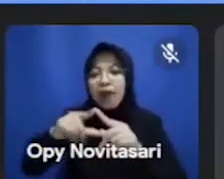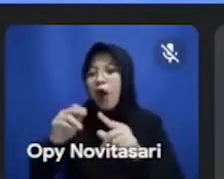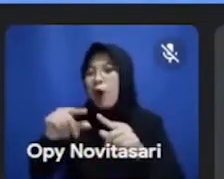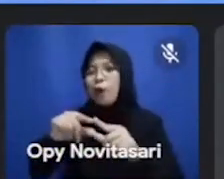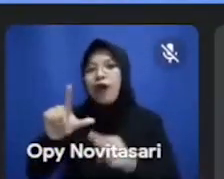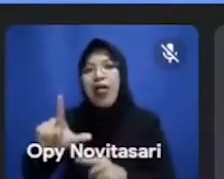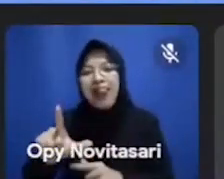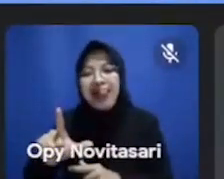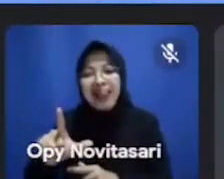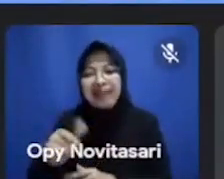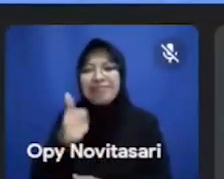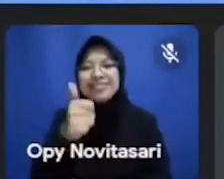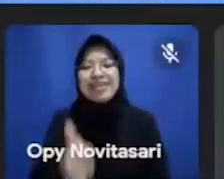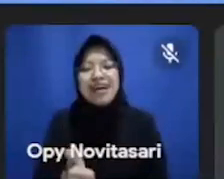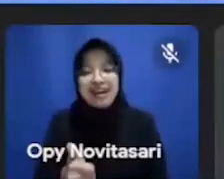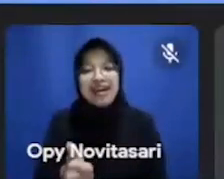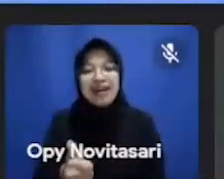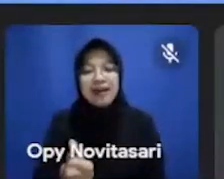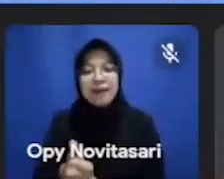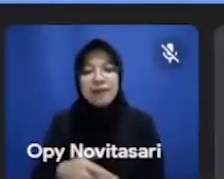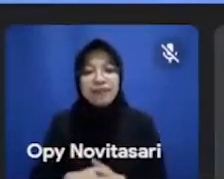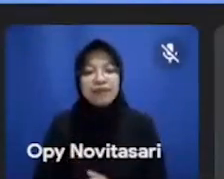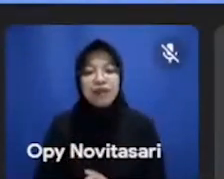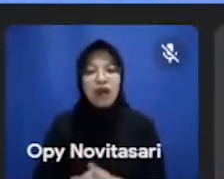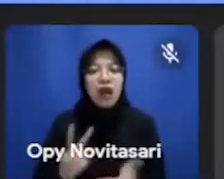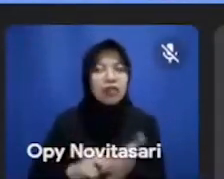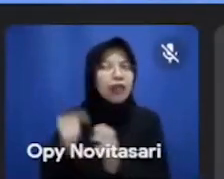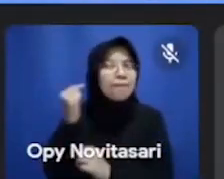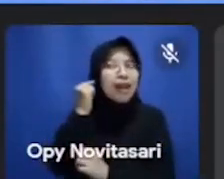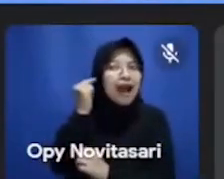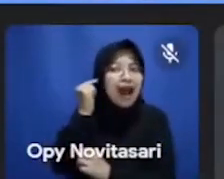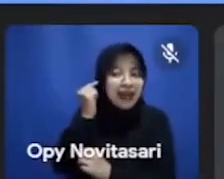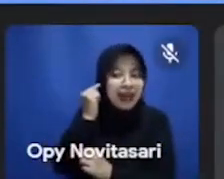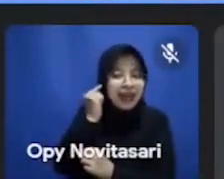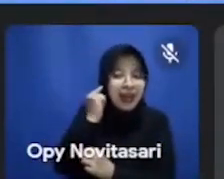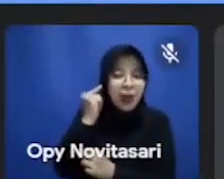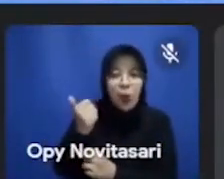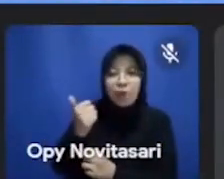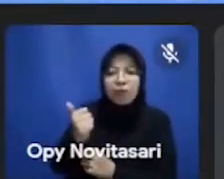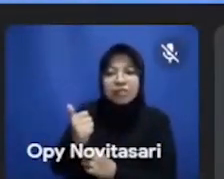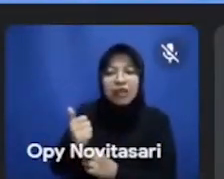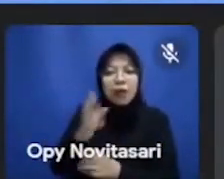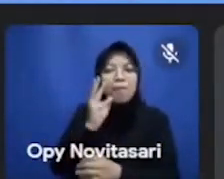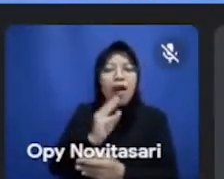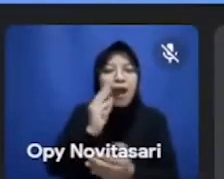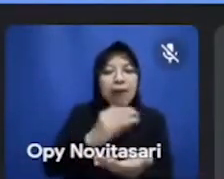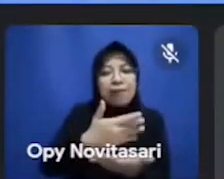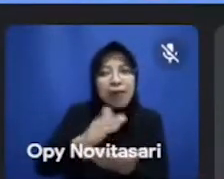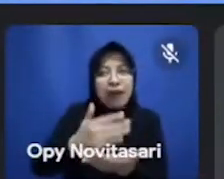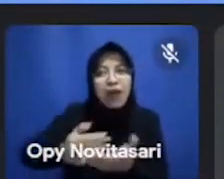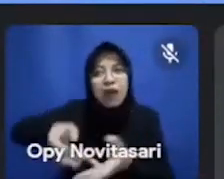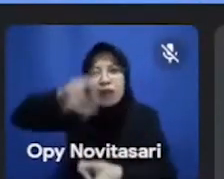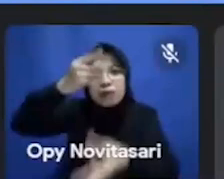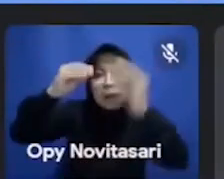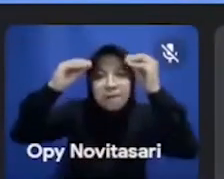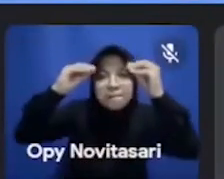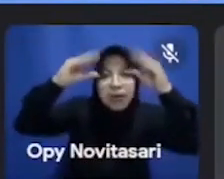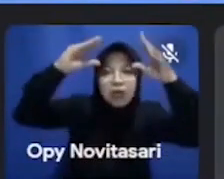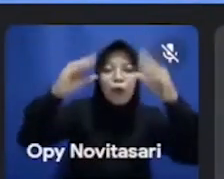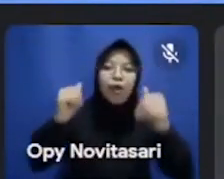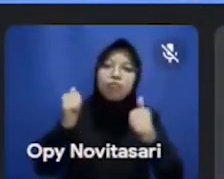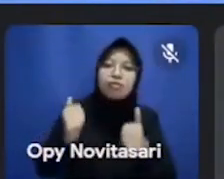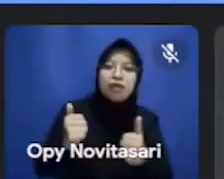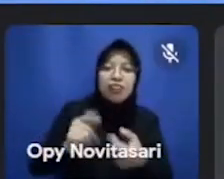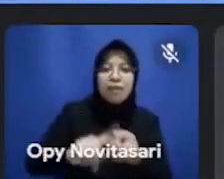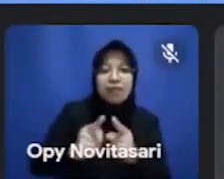supaya ee bisa juga dibagikan sebagai pengetahuan bagi teman-teman